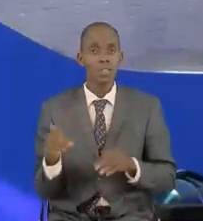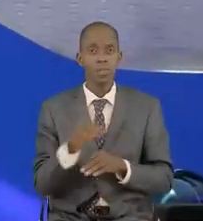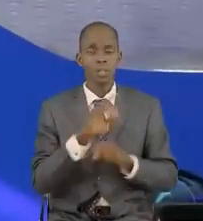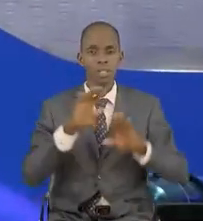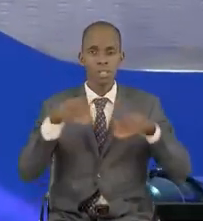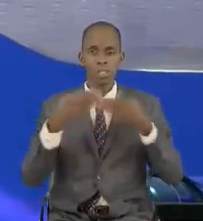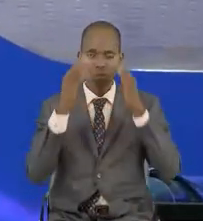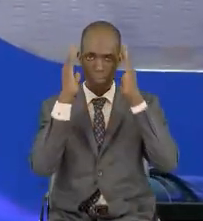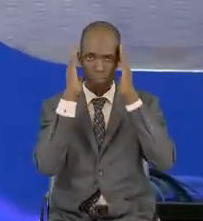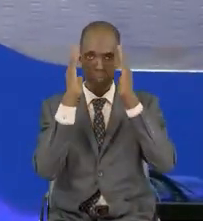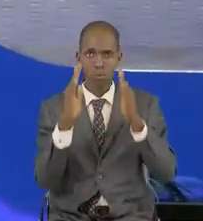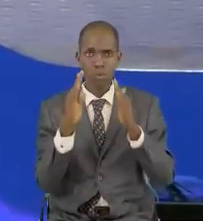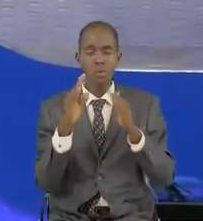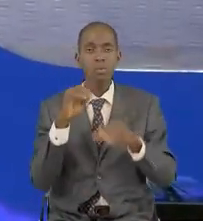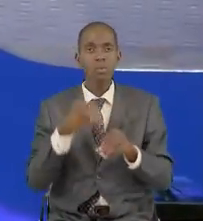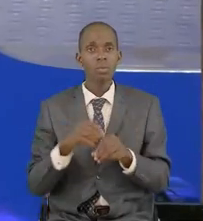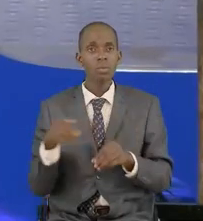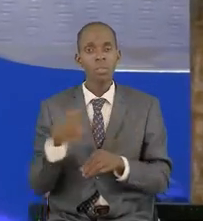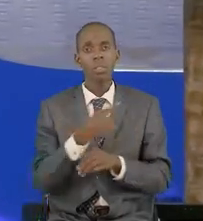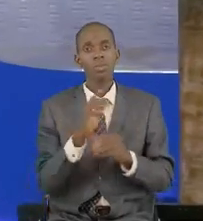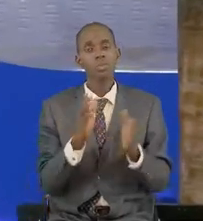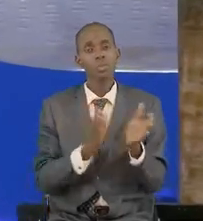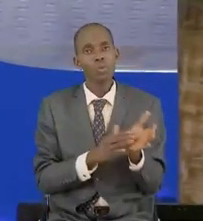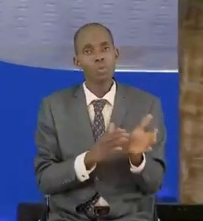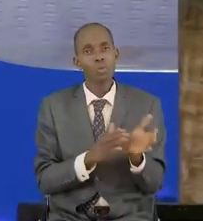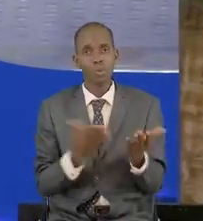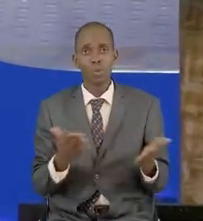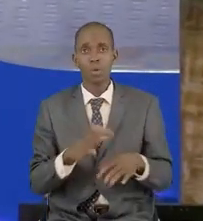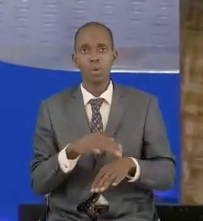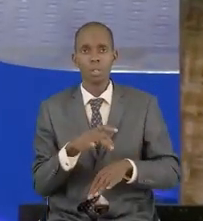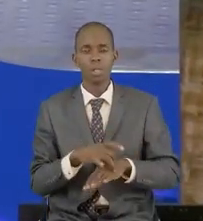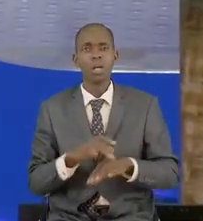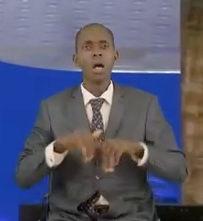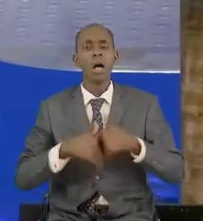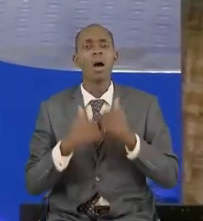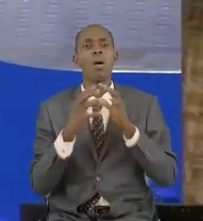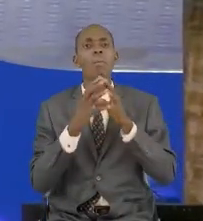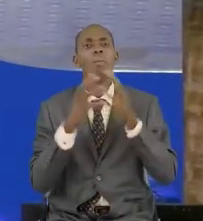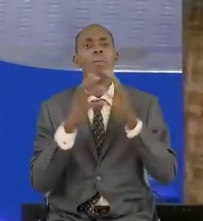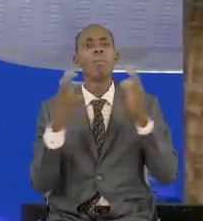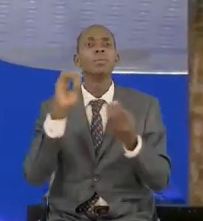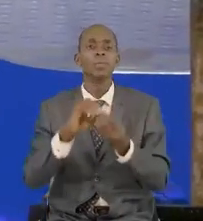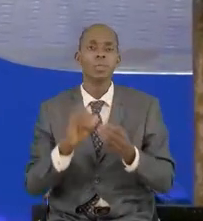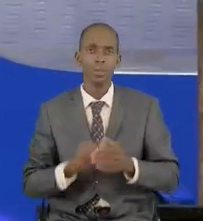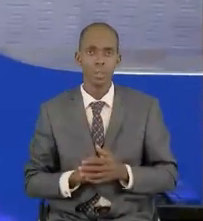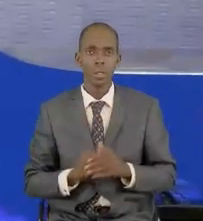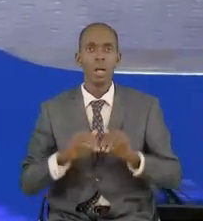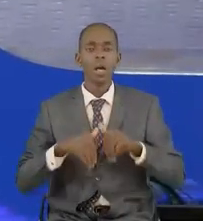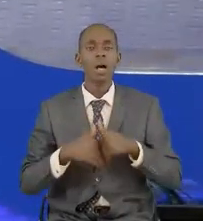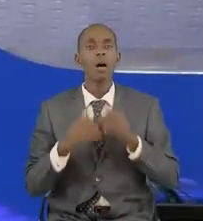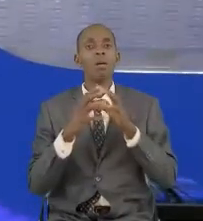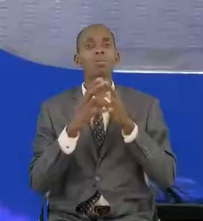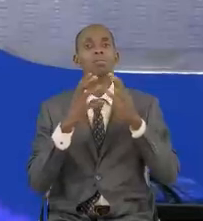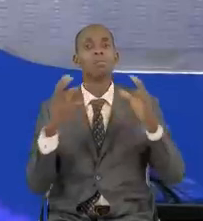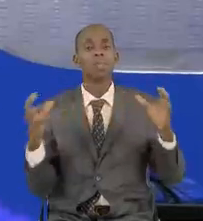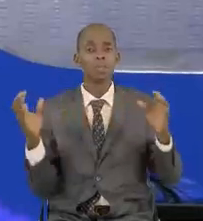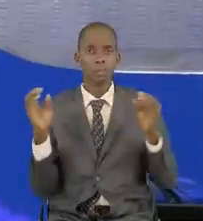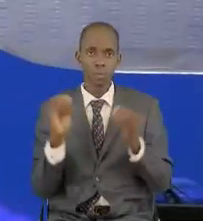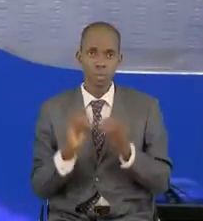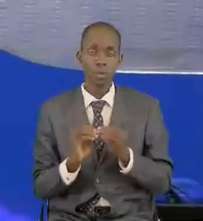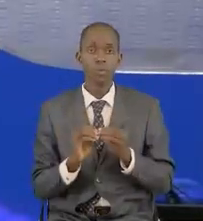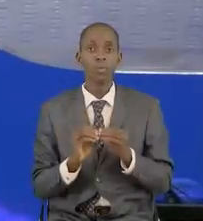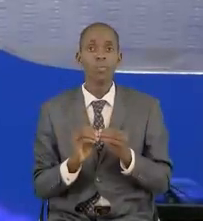adolescents pour être prête attention aux matières scolaires à combien plus forte raison